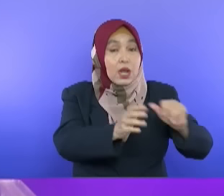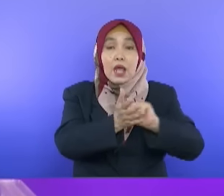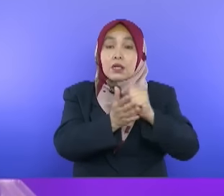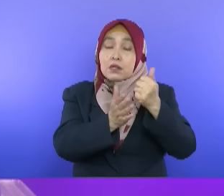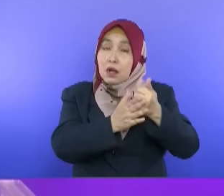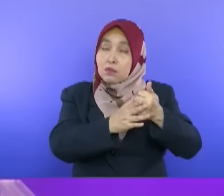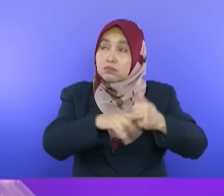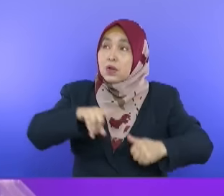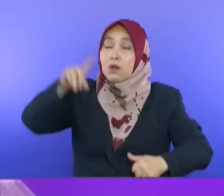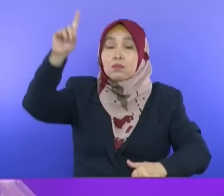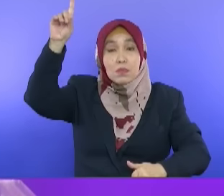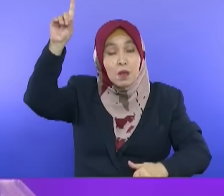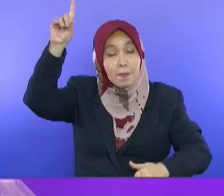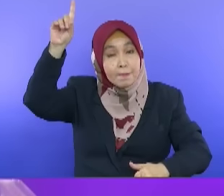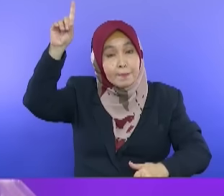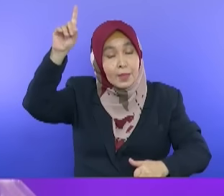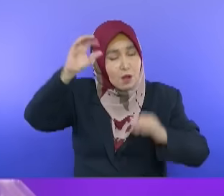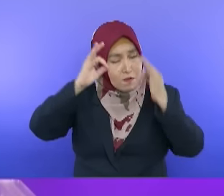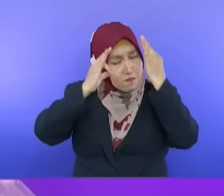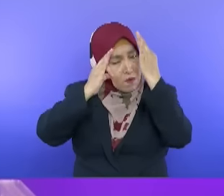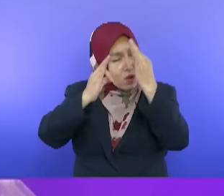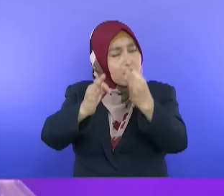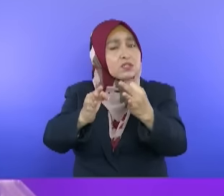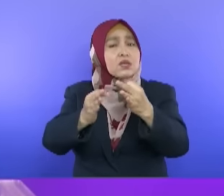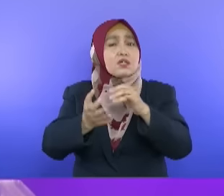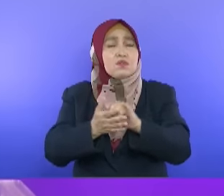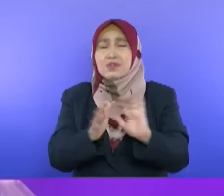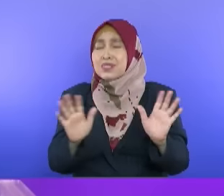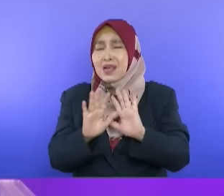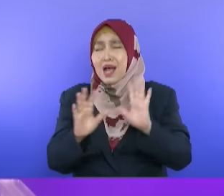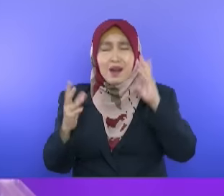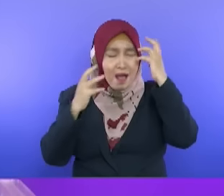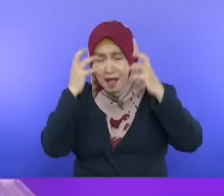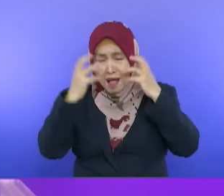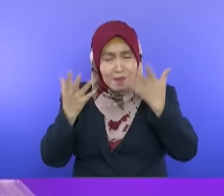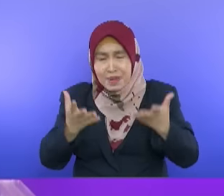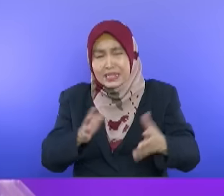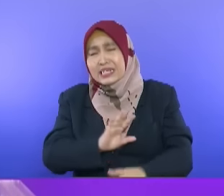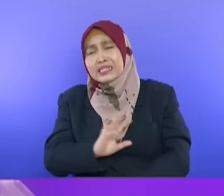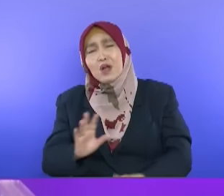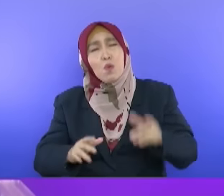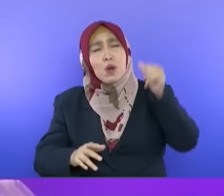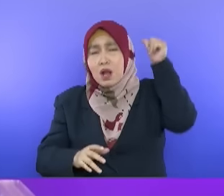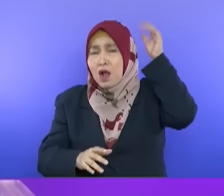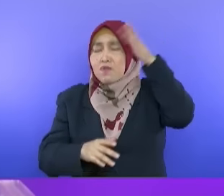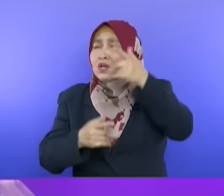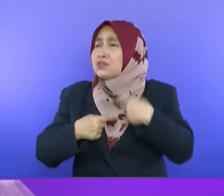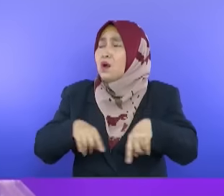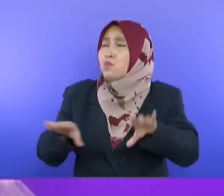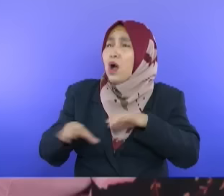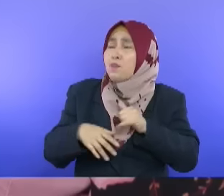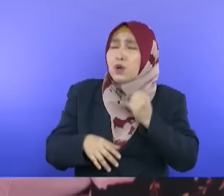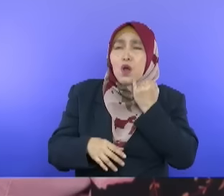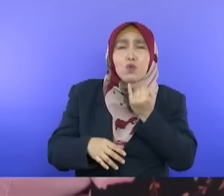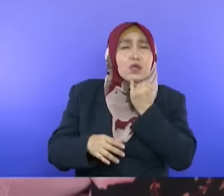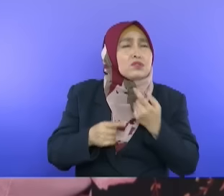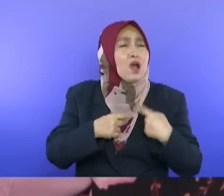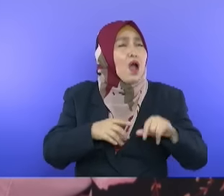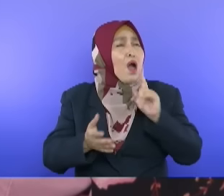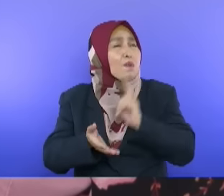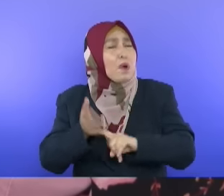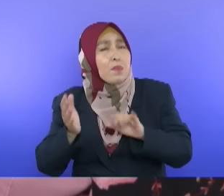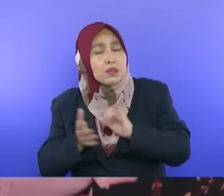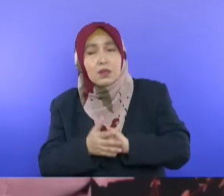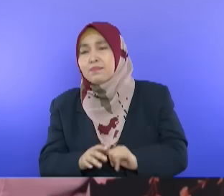di sisi Allah fokus kayak gitu jangan gelap apa kalau kita gelap apa uang kafir Tengah buah ape orang Yahudi Tengah sebagainya